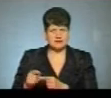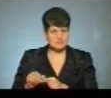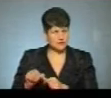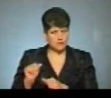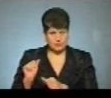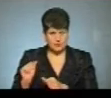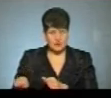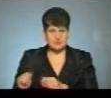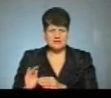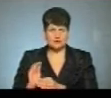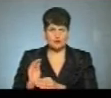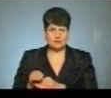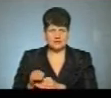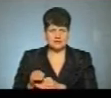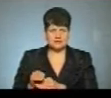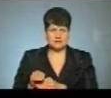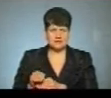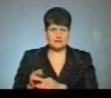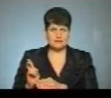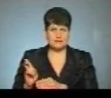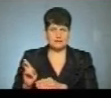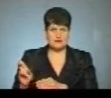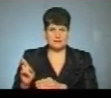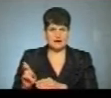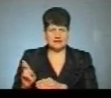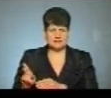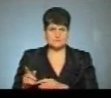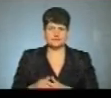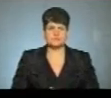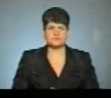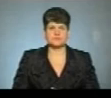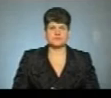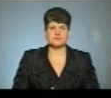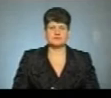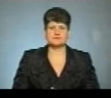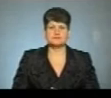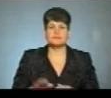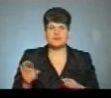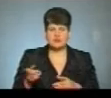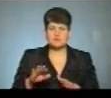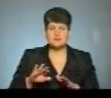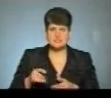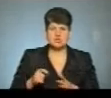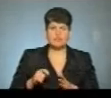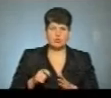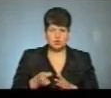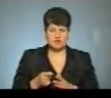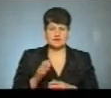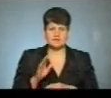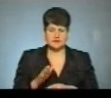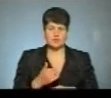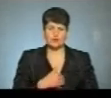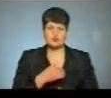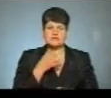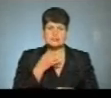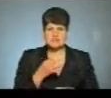вона доплата за який місяць? Тож за квітень чи за березень? Ви дійсно пізніше включилися до ефіру, але хочу